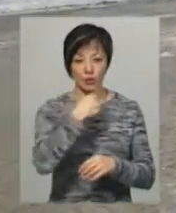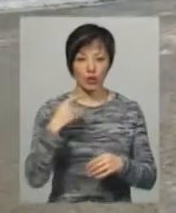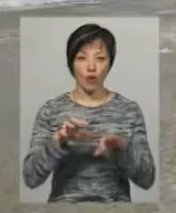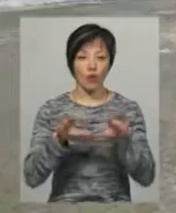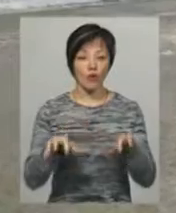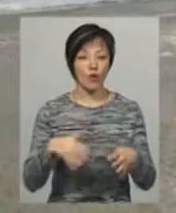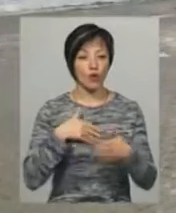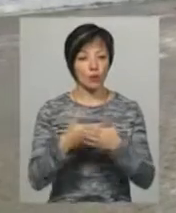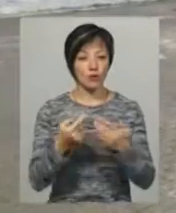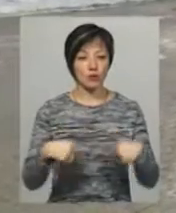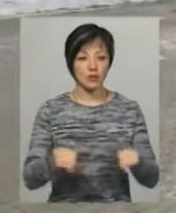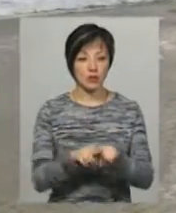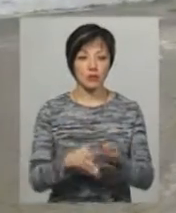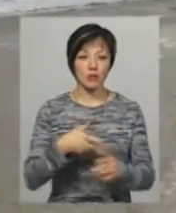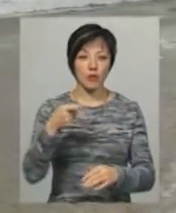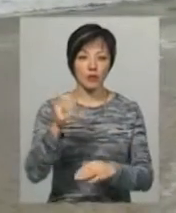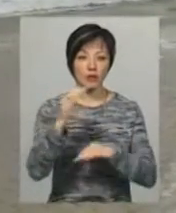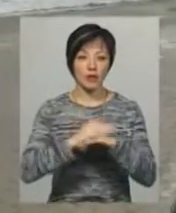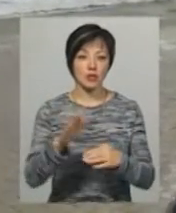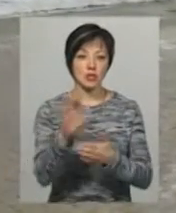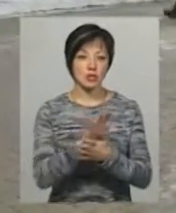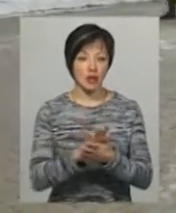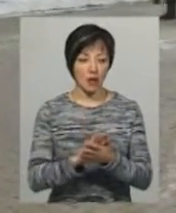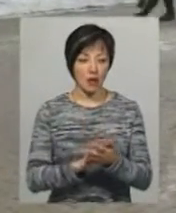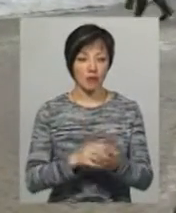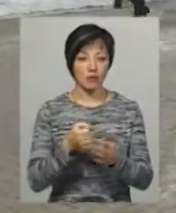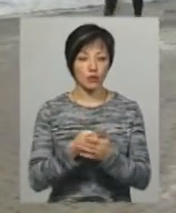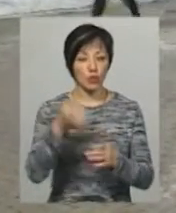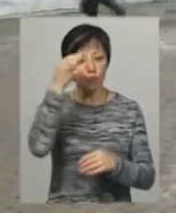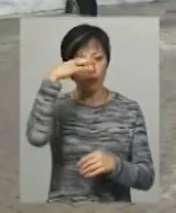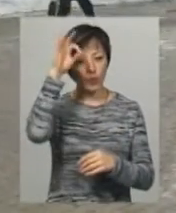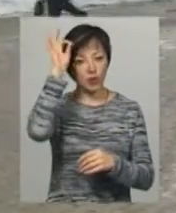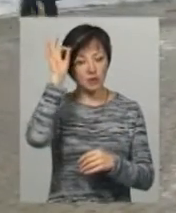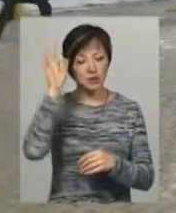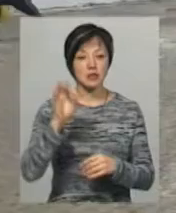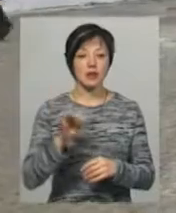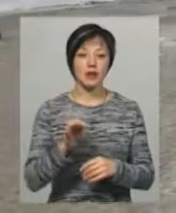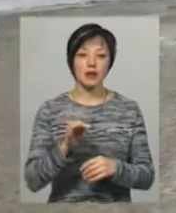головою громадської організації, було подано ввечері заяву до поліції, Південно-Західний відділ